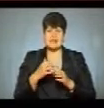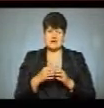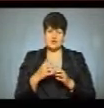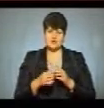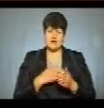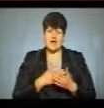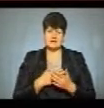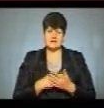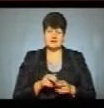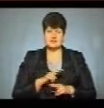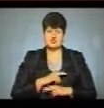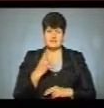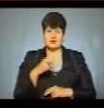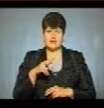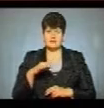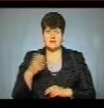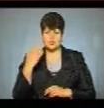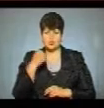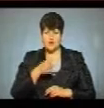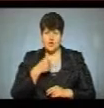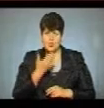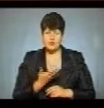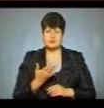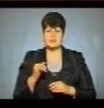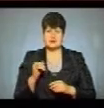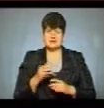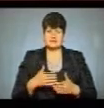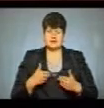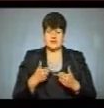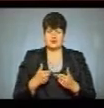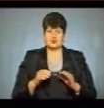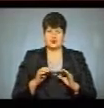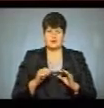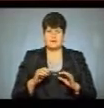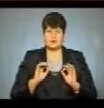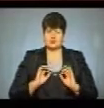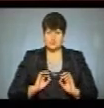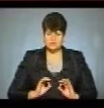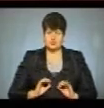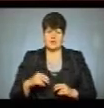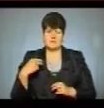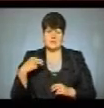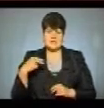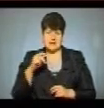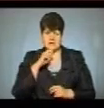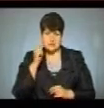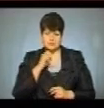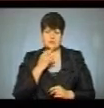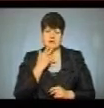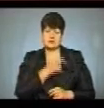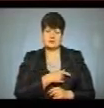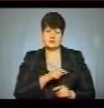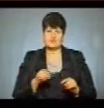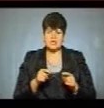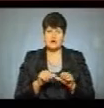4 листопада минулого року, і звертаються до Генпрокуратури, президента України та народних депутатів з вимогою створити